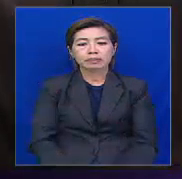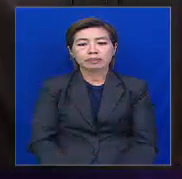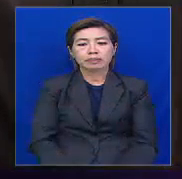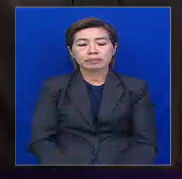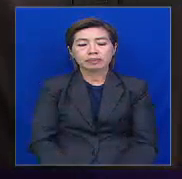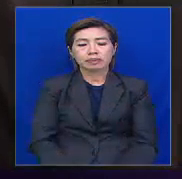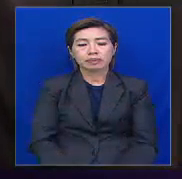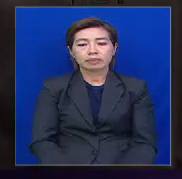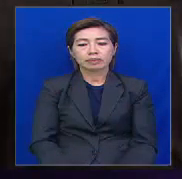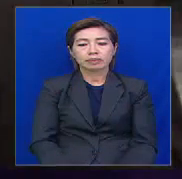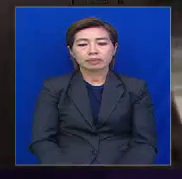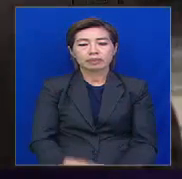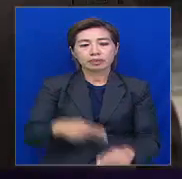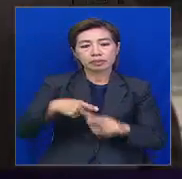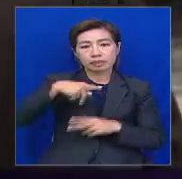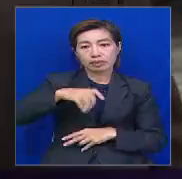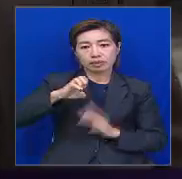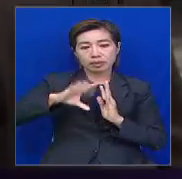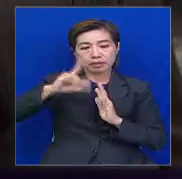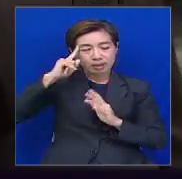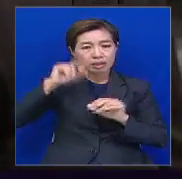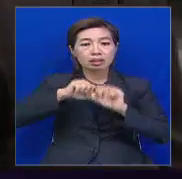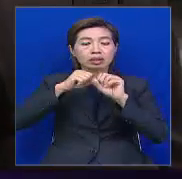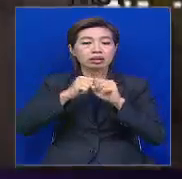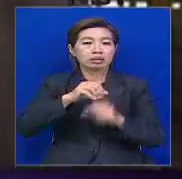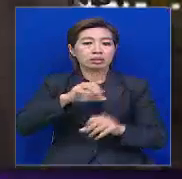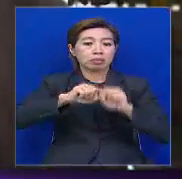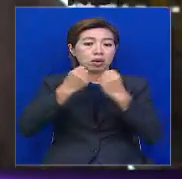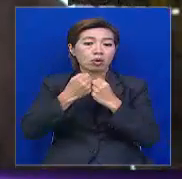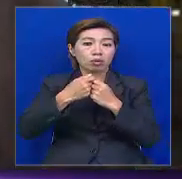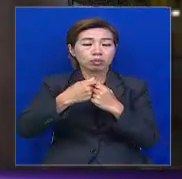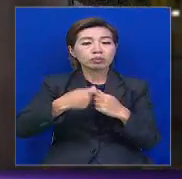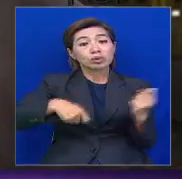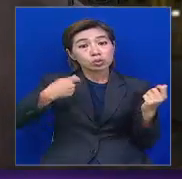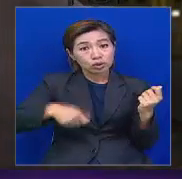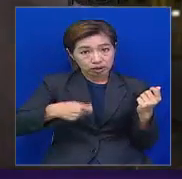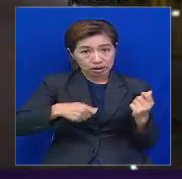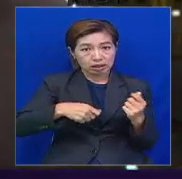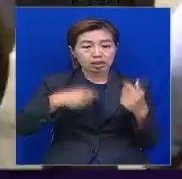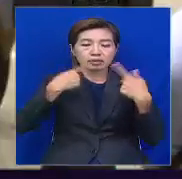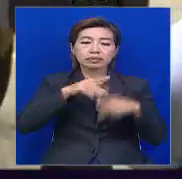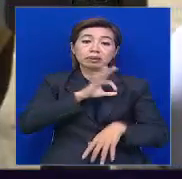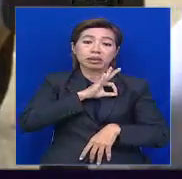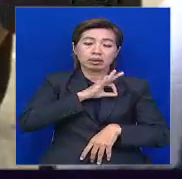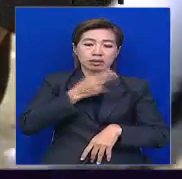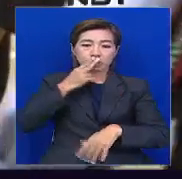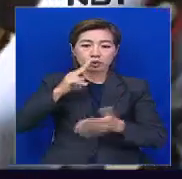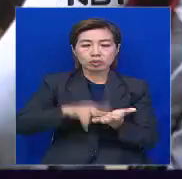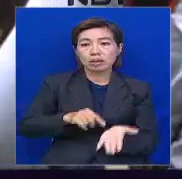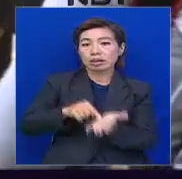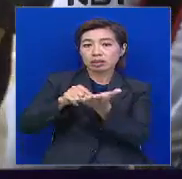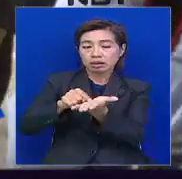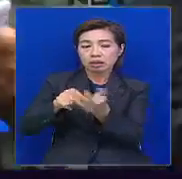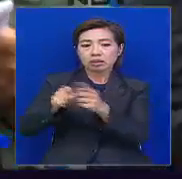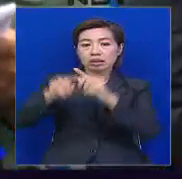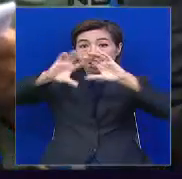นายพิเชษสุขแพกสมาชิกสมาคมดนตรีในพระบรมราชูปถัมภ์เข้ายื่นหนังสือถึงนายกรัฐมนตรีผ่านศูนย์บริการประชาชน